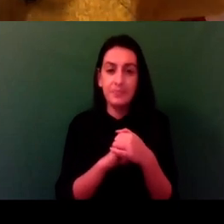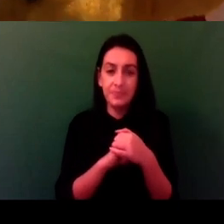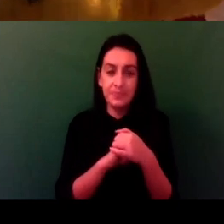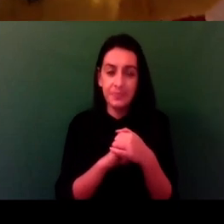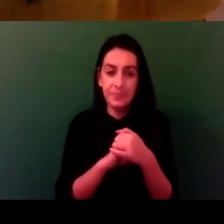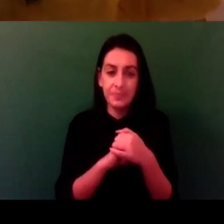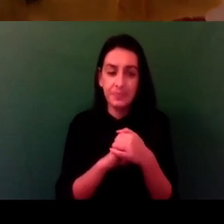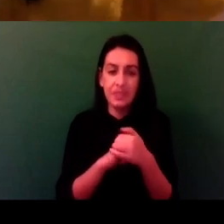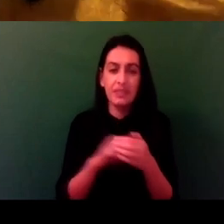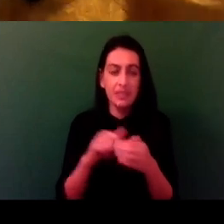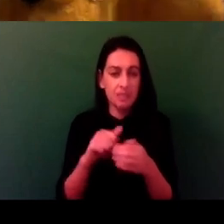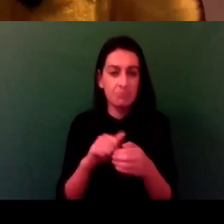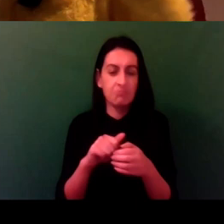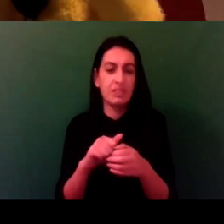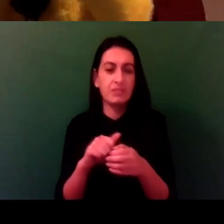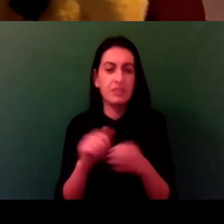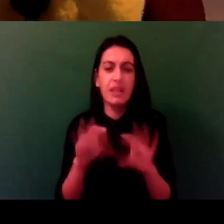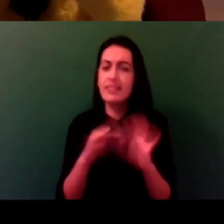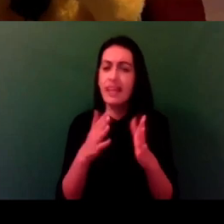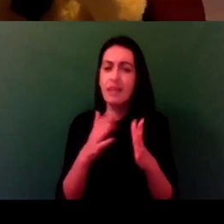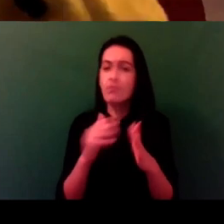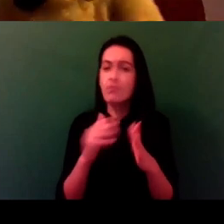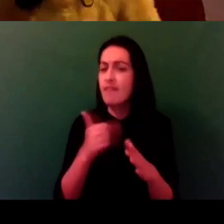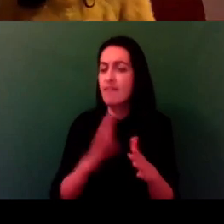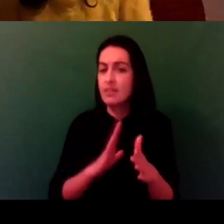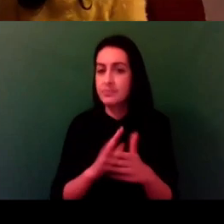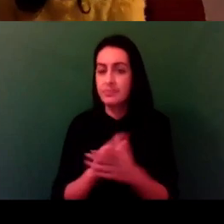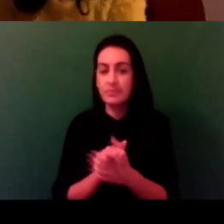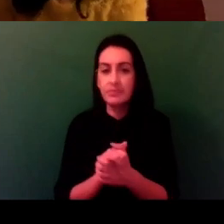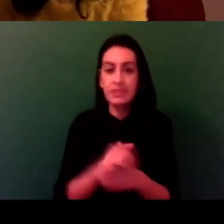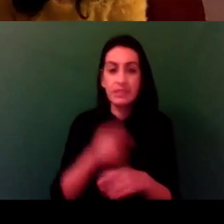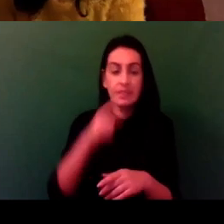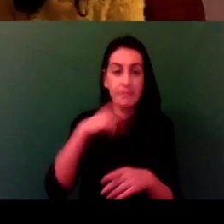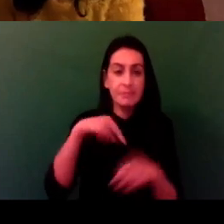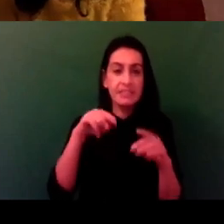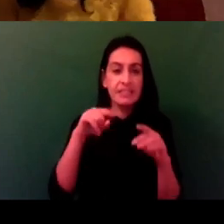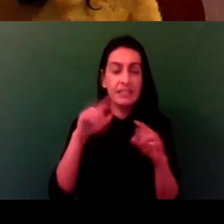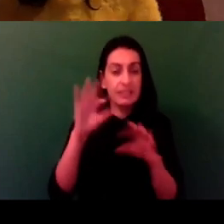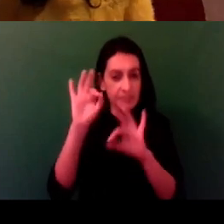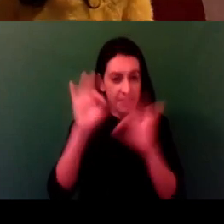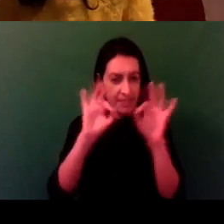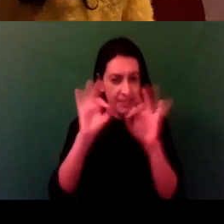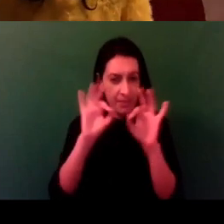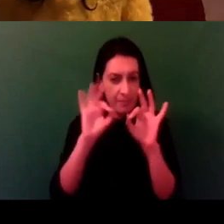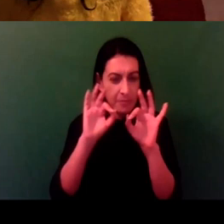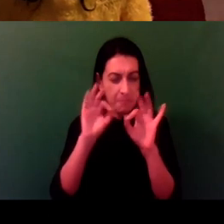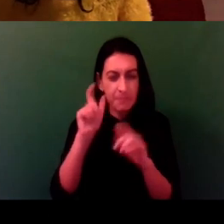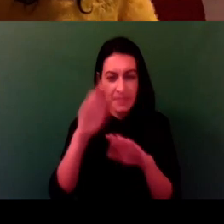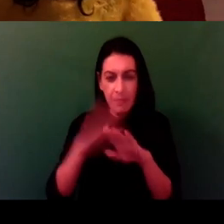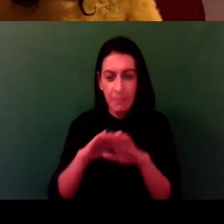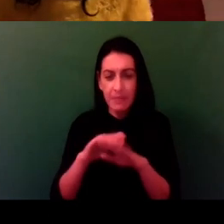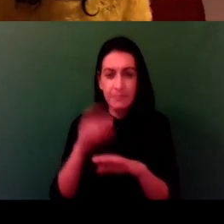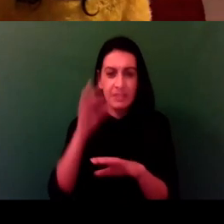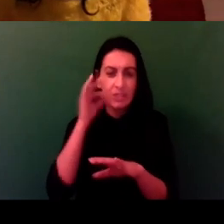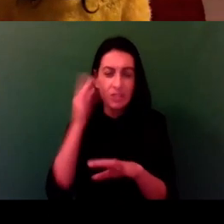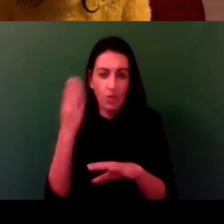bizim tasarımcılar olarak tasarlama iktidarımızı devretmeyi öğrenmemiz gerekiyor öncelikle. Yani bu mimarlık alanında şu an özellikle